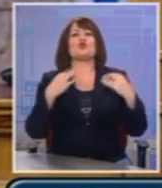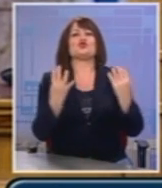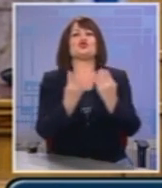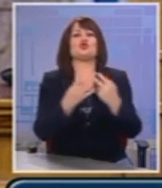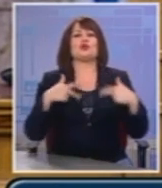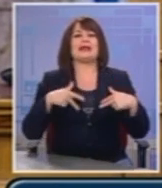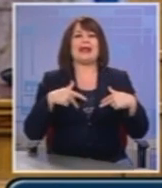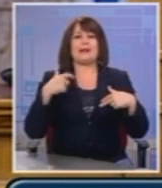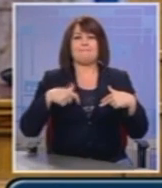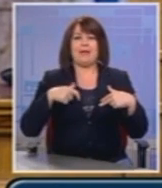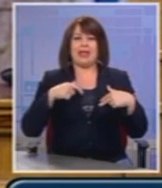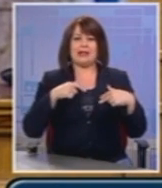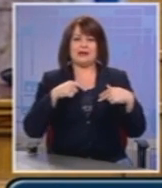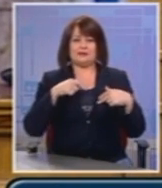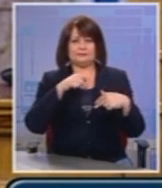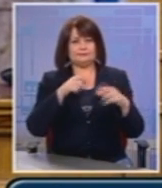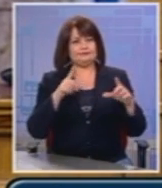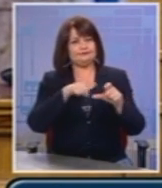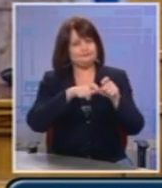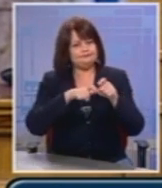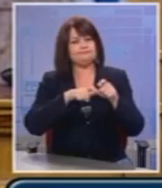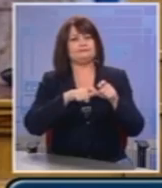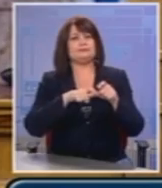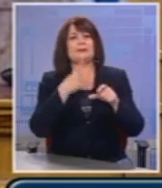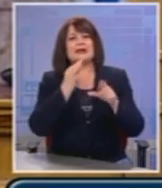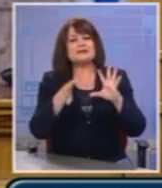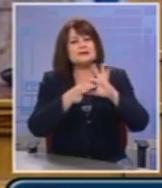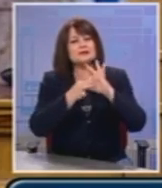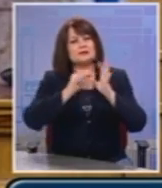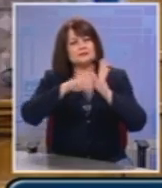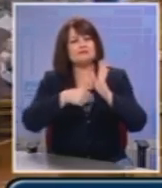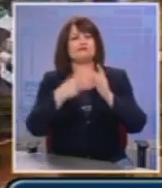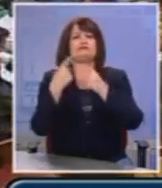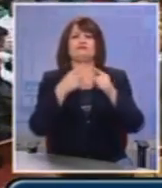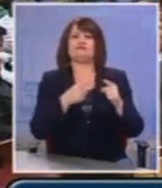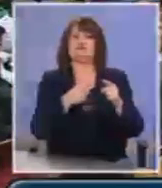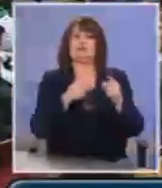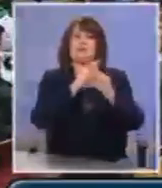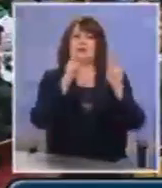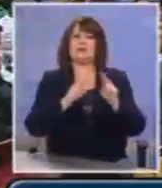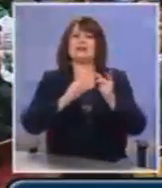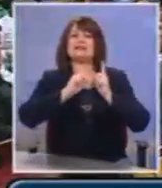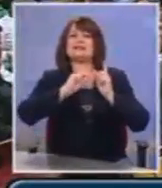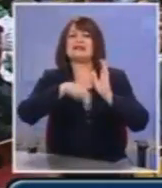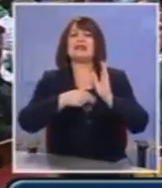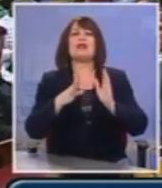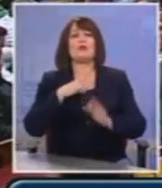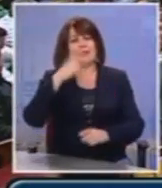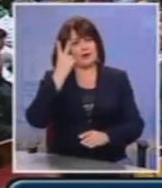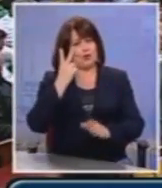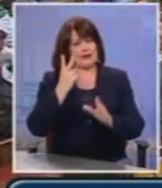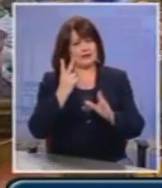μάλλον της ευρωζώνης είναι επίσης συμβαλλόμενοι συμβαλλόμενα μέρη σε διάφορες διεθνείς συνθήκες ανθρωπίνων δικαιωμάτων